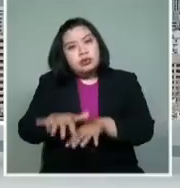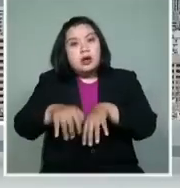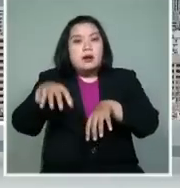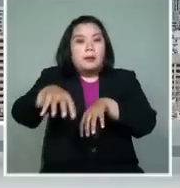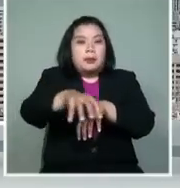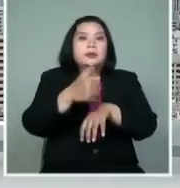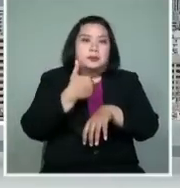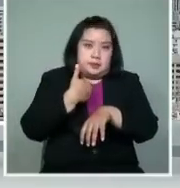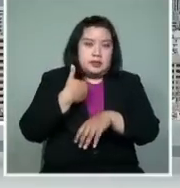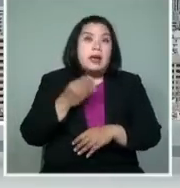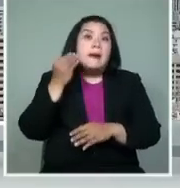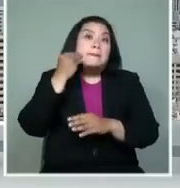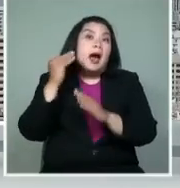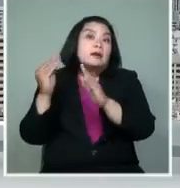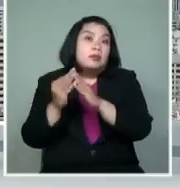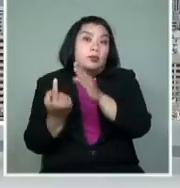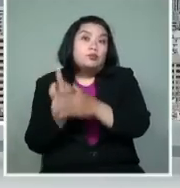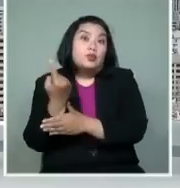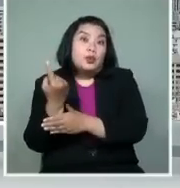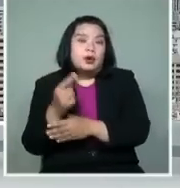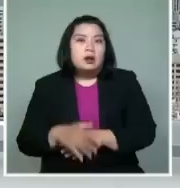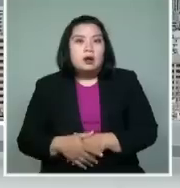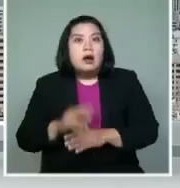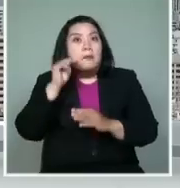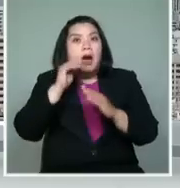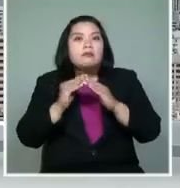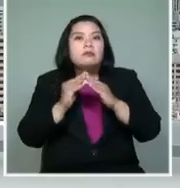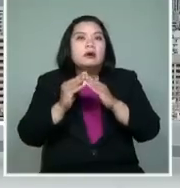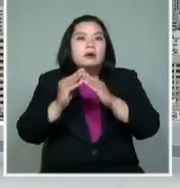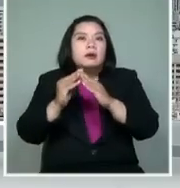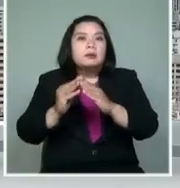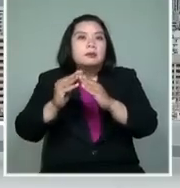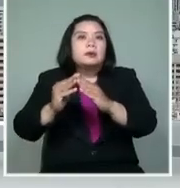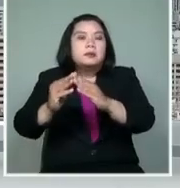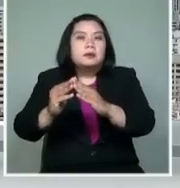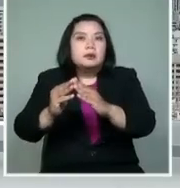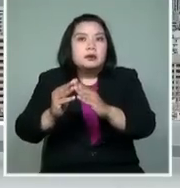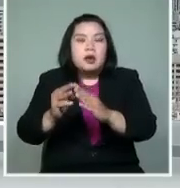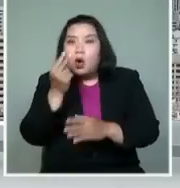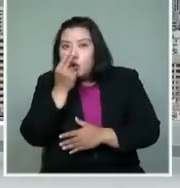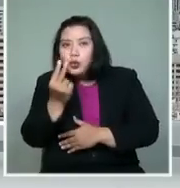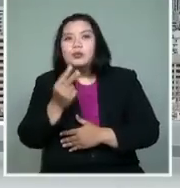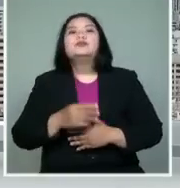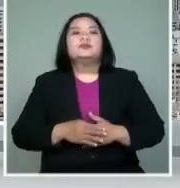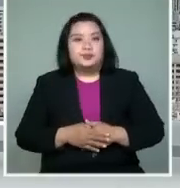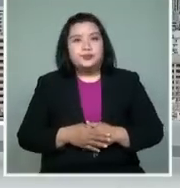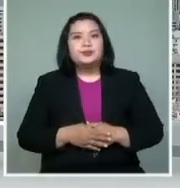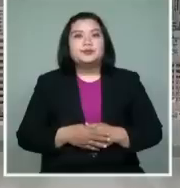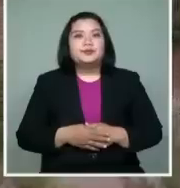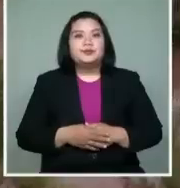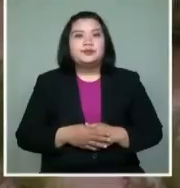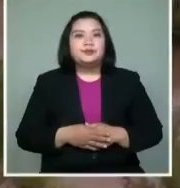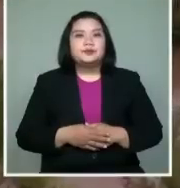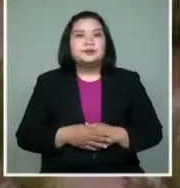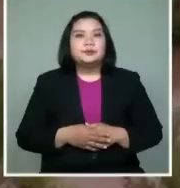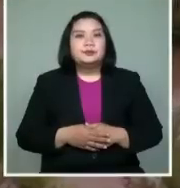ปรากฏว่ามีบ้านหลังนึงค่ะลอยไปทั้งหลังเลยไปกับกระแสน้ำเนี่ยแหละค่ะ ครับไปดูภาพกันหน่อยครับ